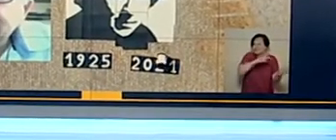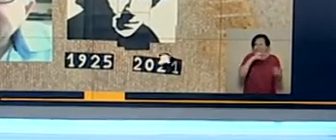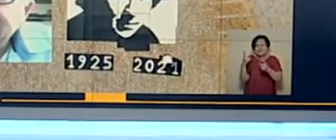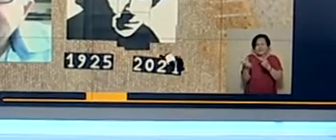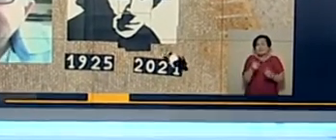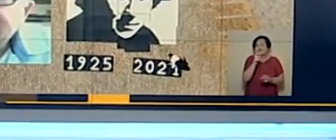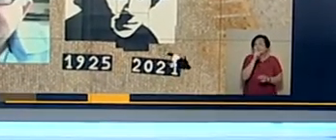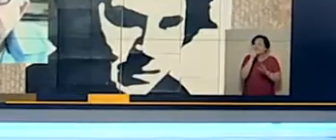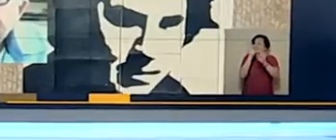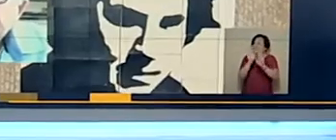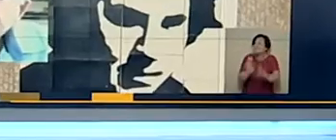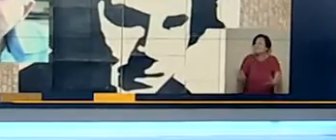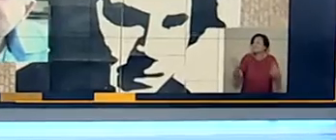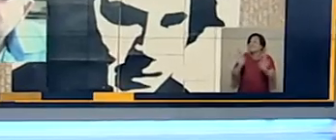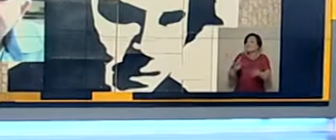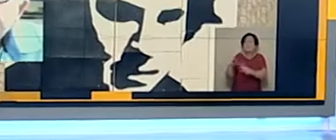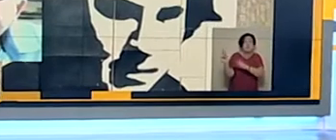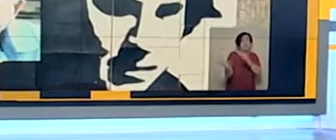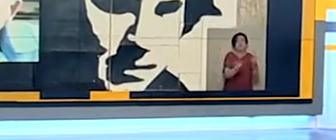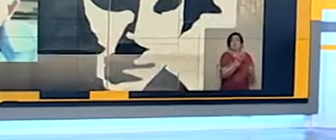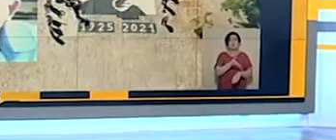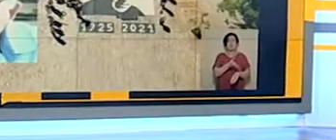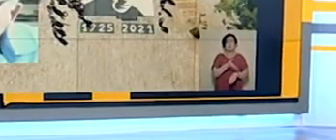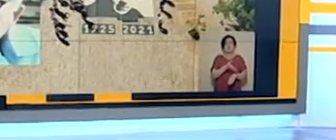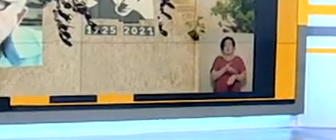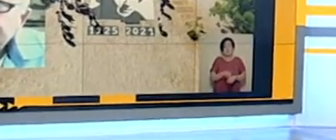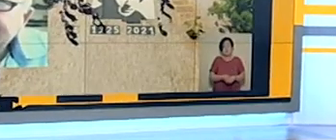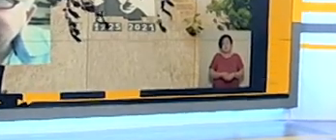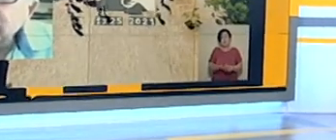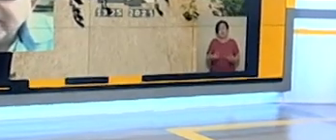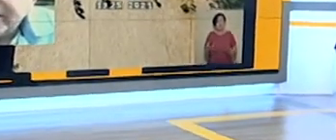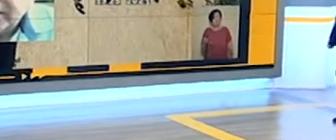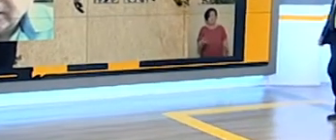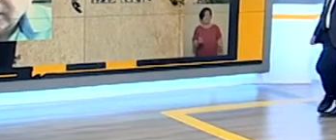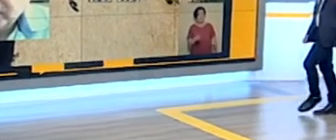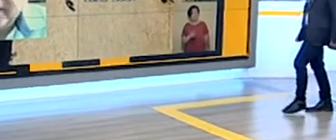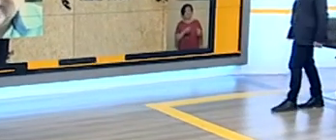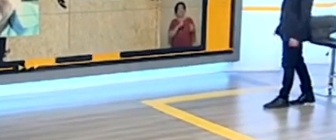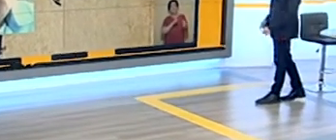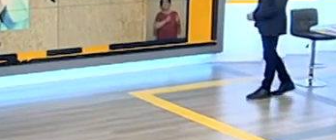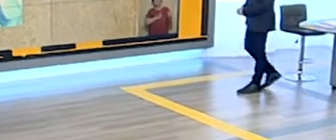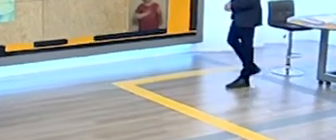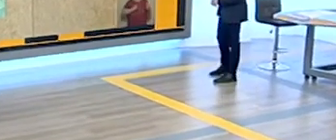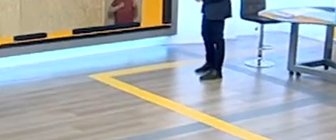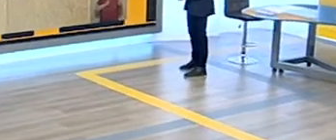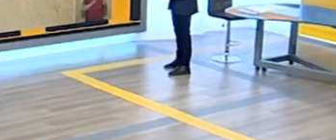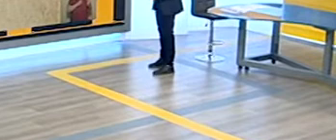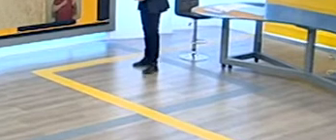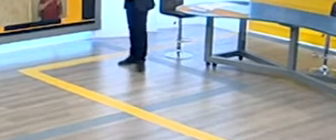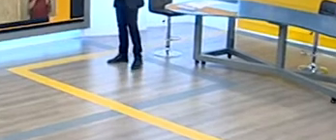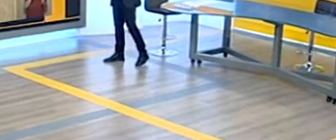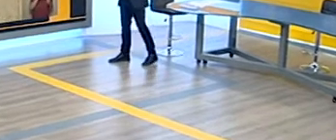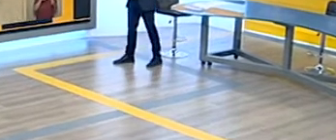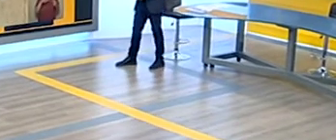Λοιπόν, ξεκίνησε η διαδικασία, είπαμε, αρχές Νοεμβρίου. Το υλικό είναι χαρτόνια που τα ίδια τα παιδιά